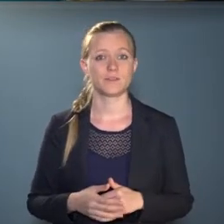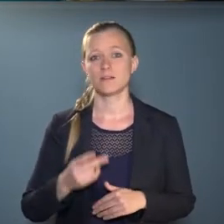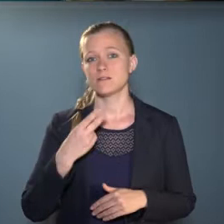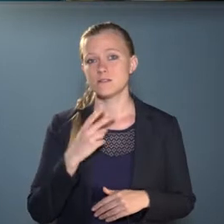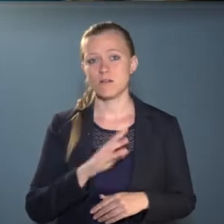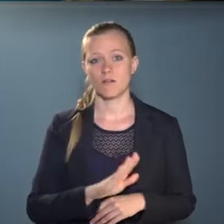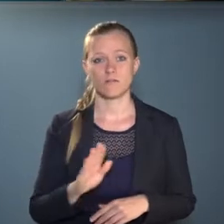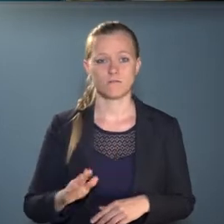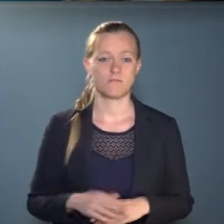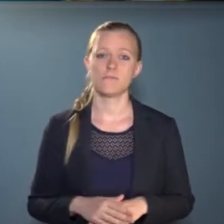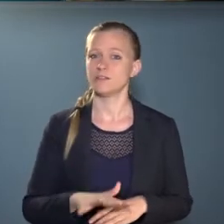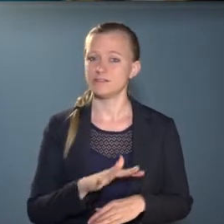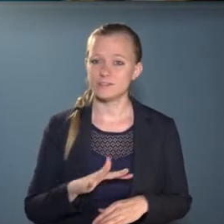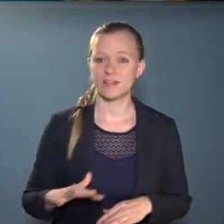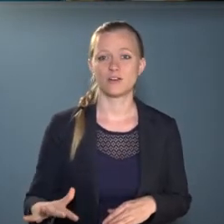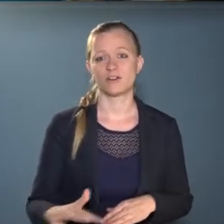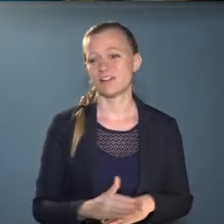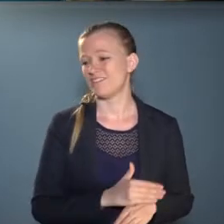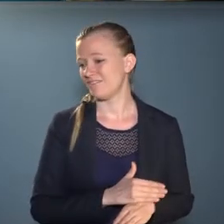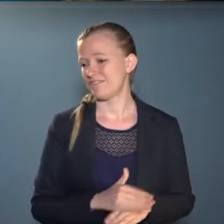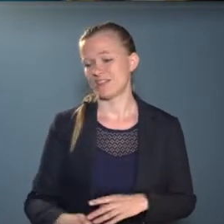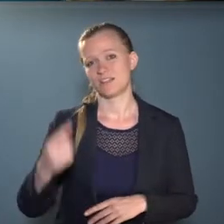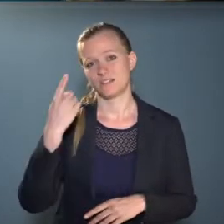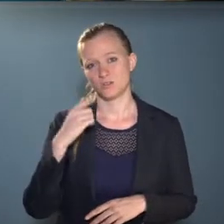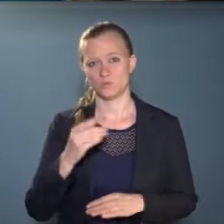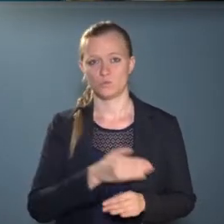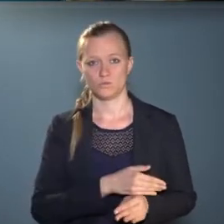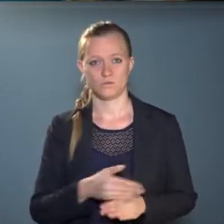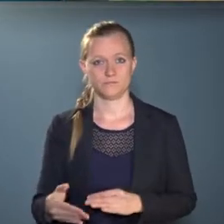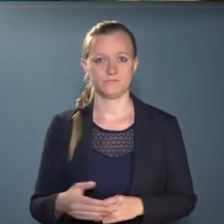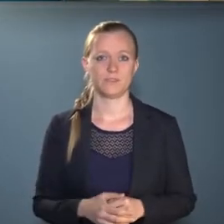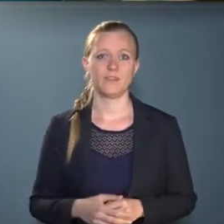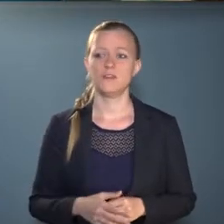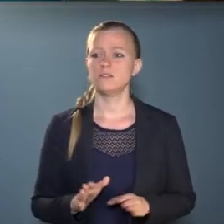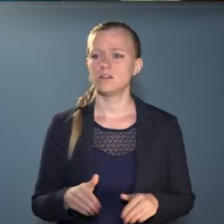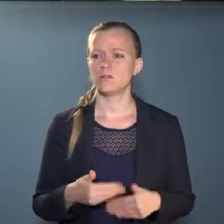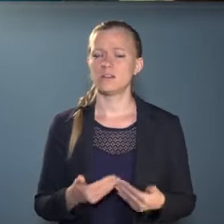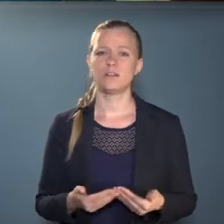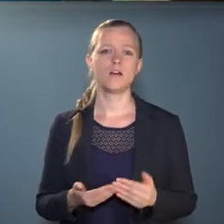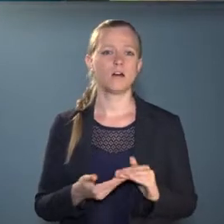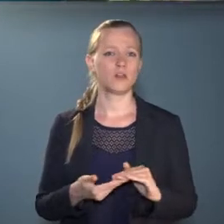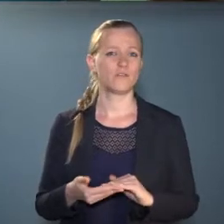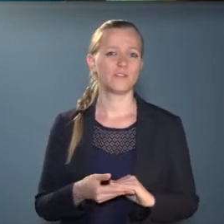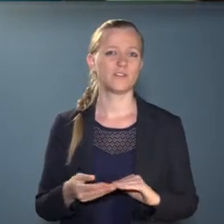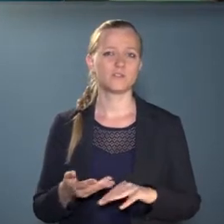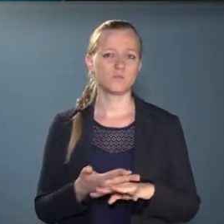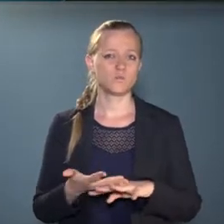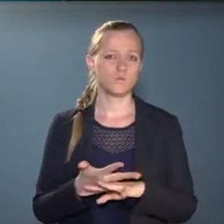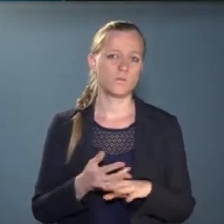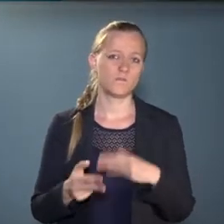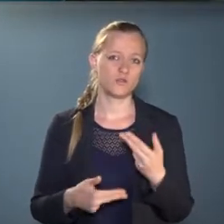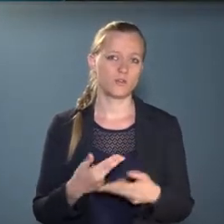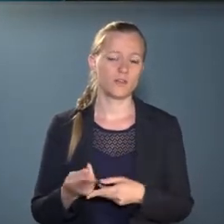szakmán és területen végig tudnak menni. És gyakorlatilag alapvetően szűrővizsgálatra, de